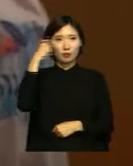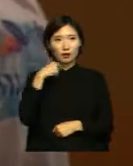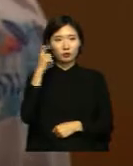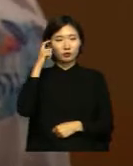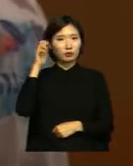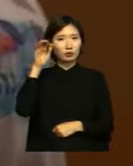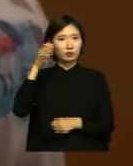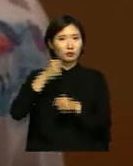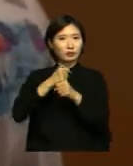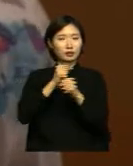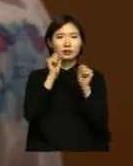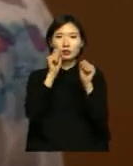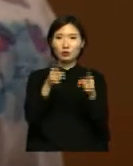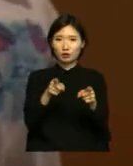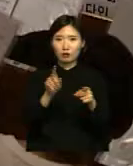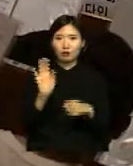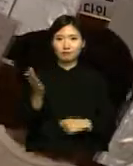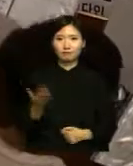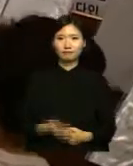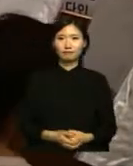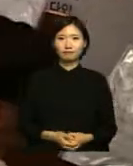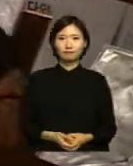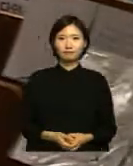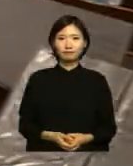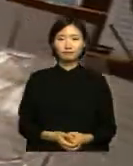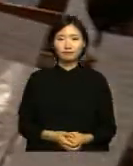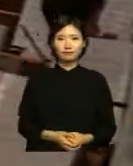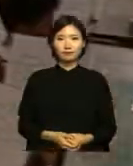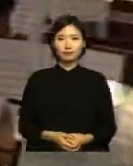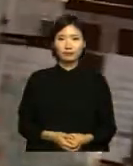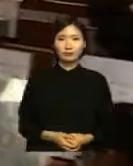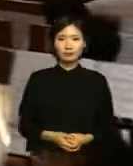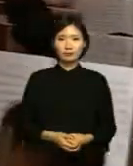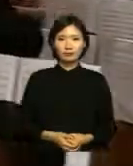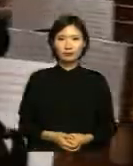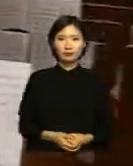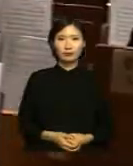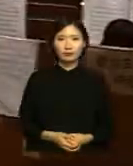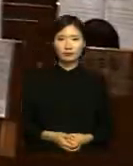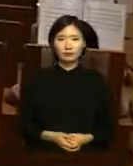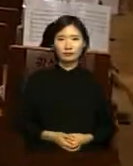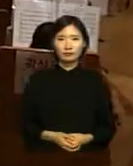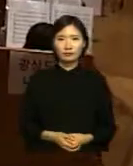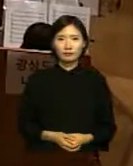추억을 만드는 기회가 됐습니다. 딜라이브 서울 경기 케이블TV 전진아입니다.